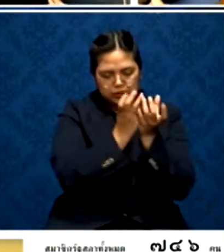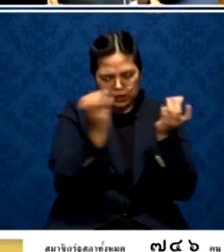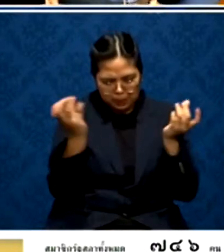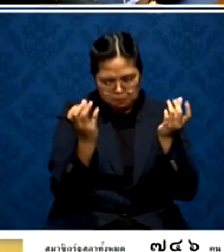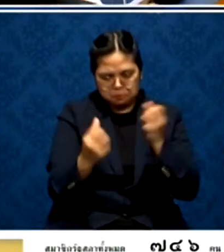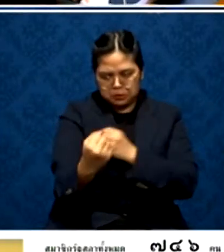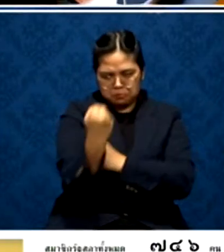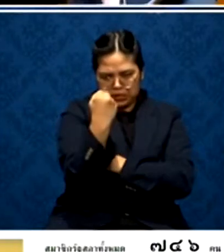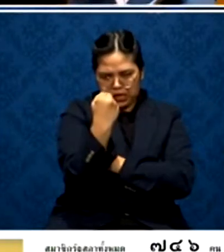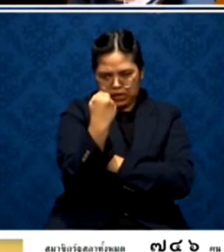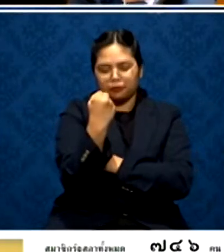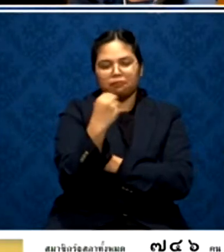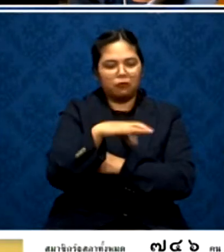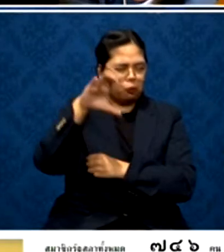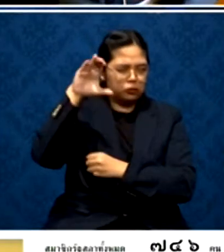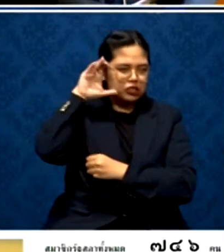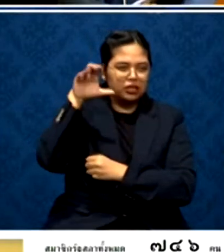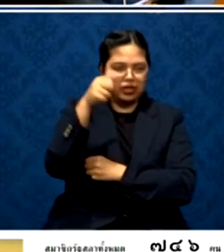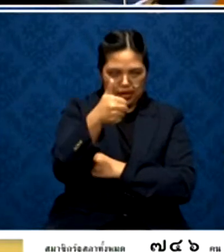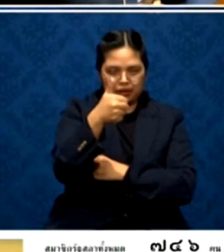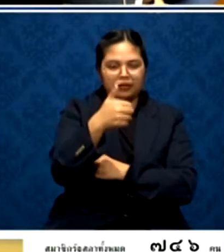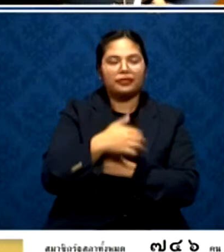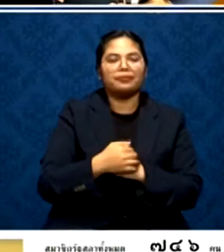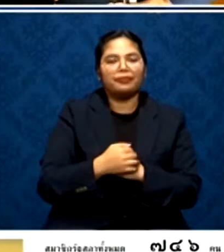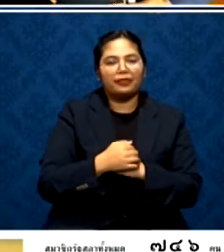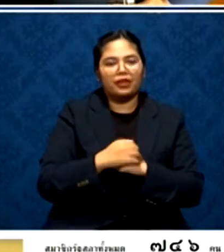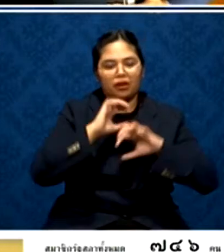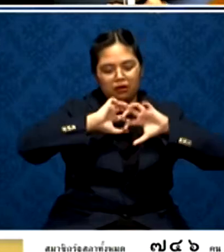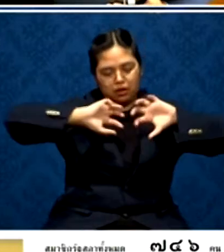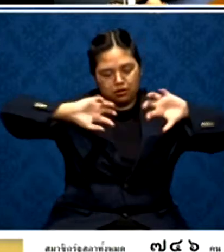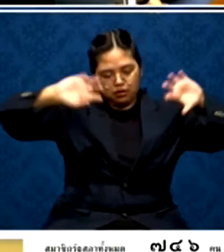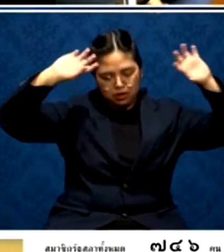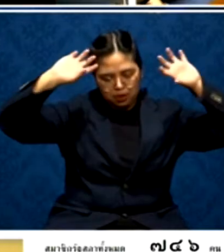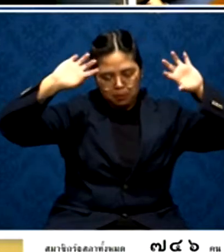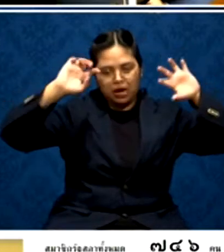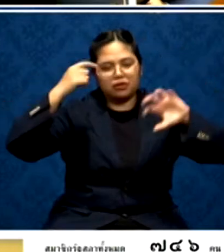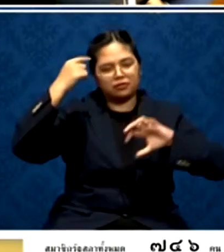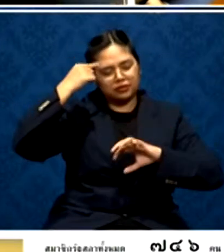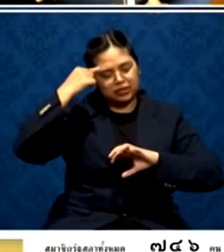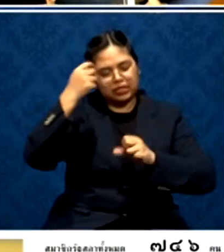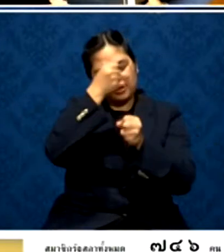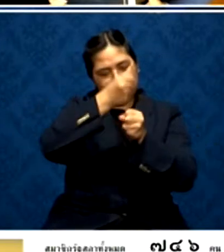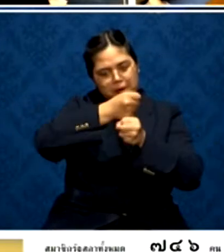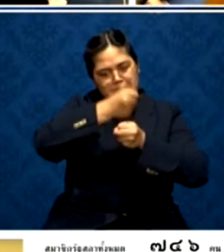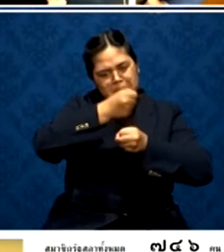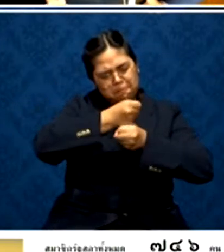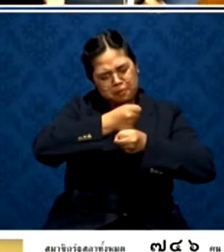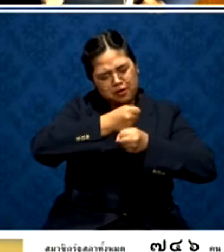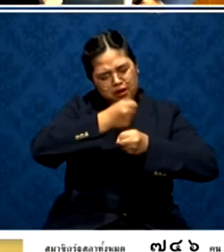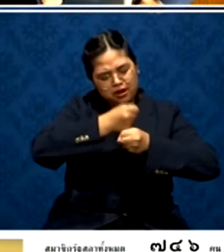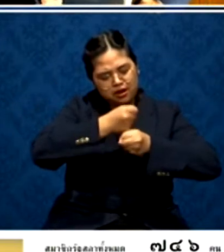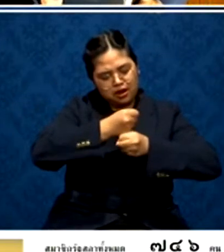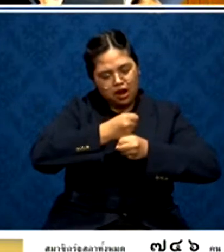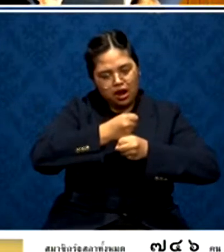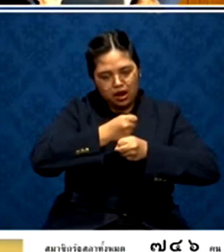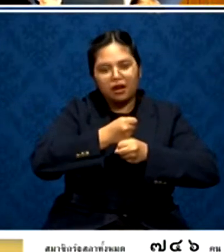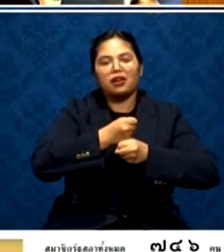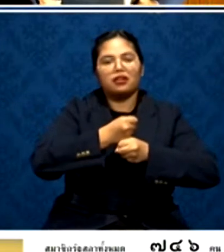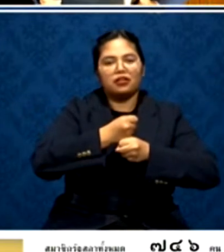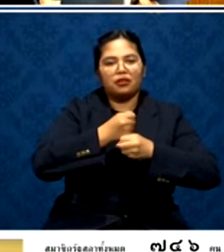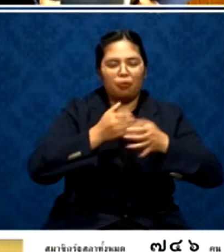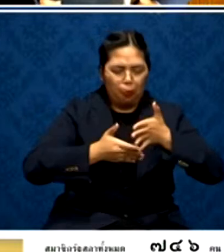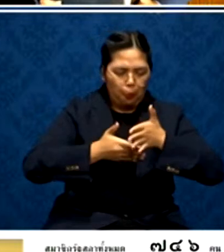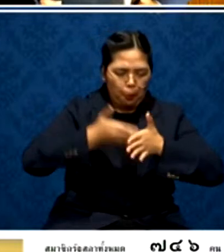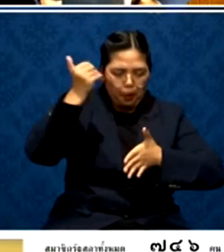เชื่อถือรัฐบาลมีความมุ่งมั่นที่จะดำเนินงานให้ประสบผลสำเร็จและเกิด